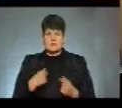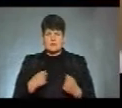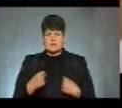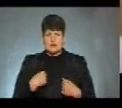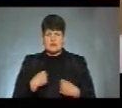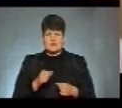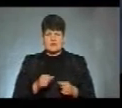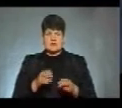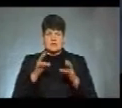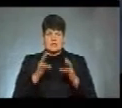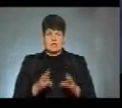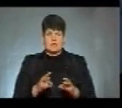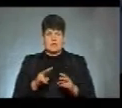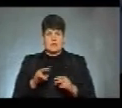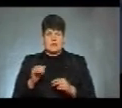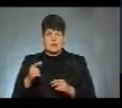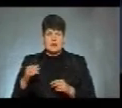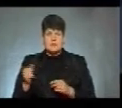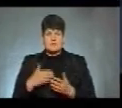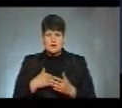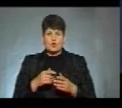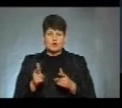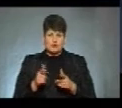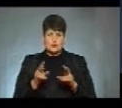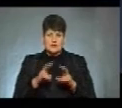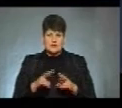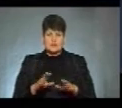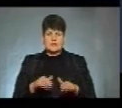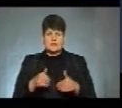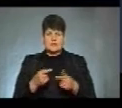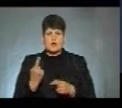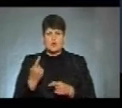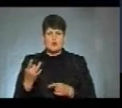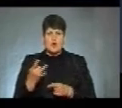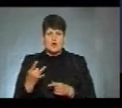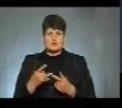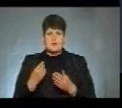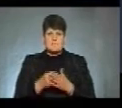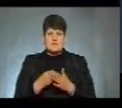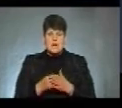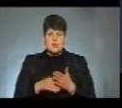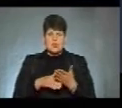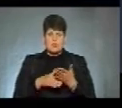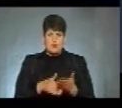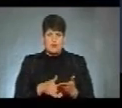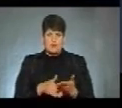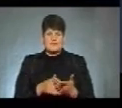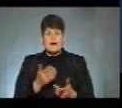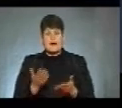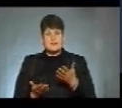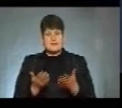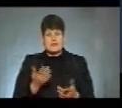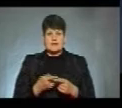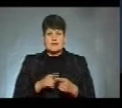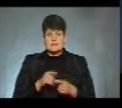стихійного лиха. Ми також готові розглядати можливість надання такої одноразової матеріальної допомоги, але вона має